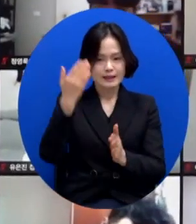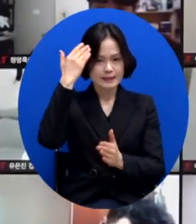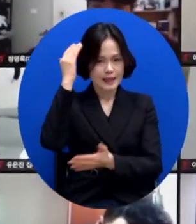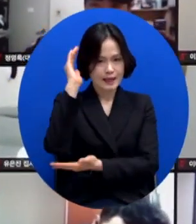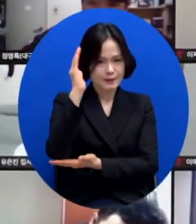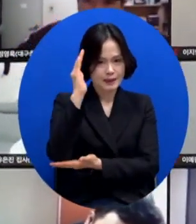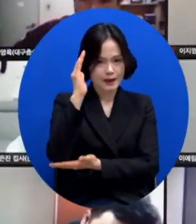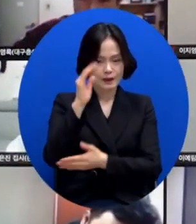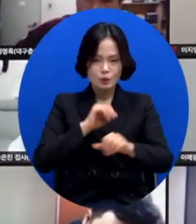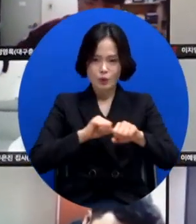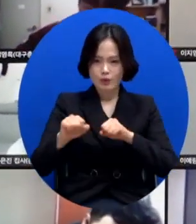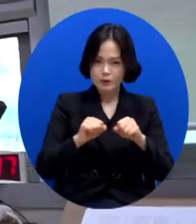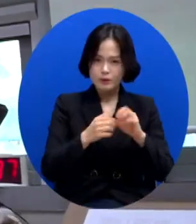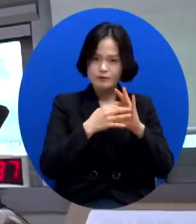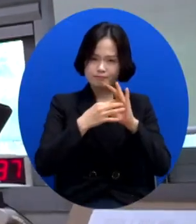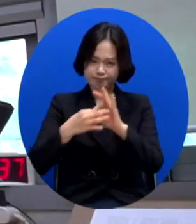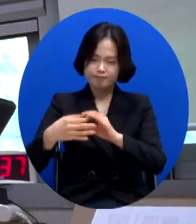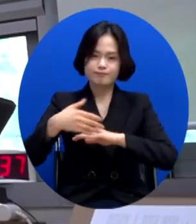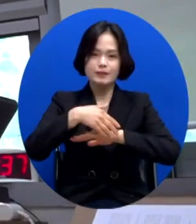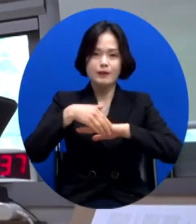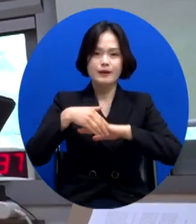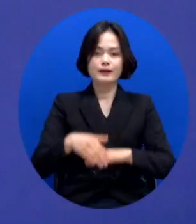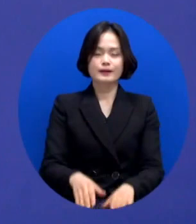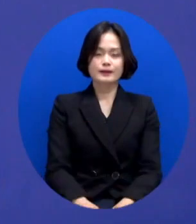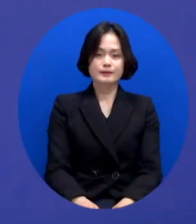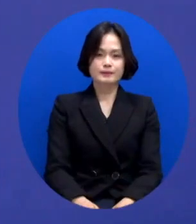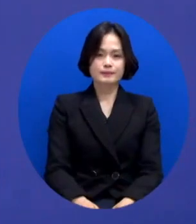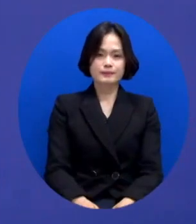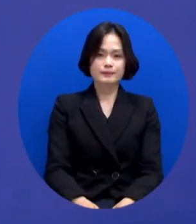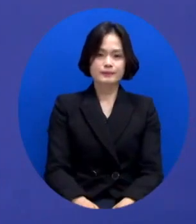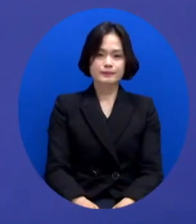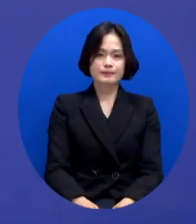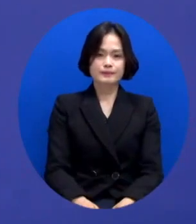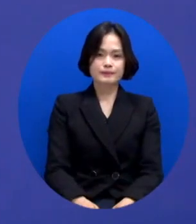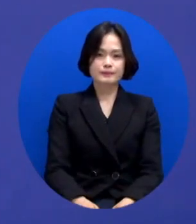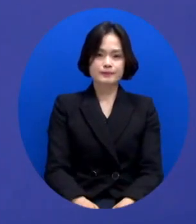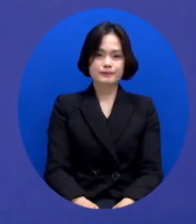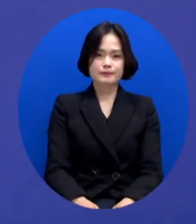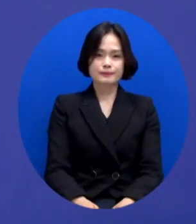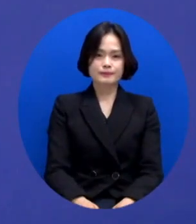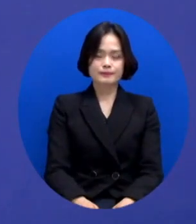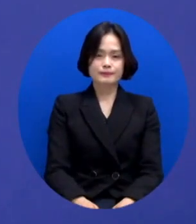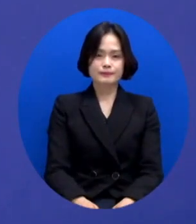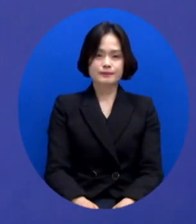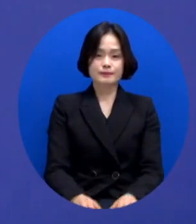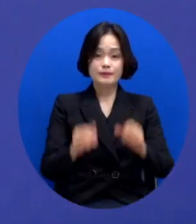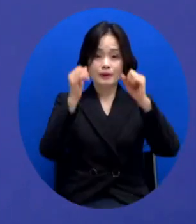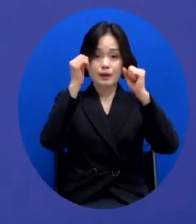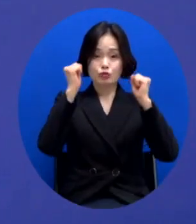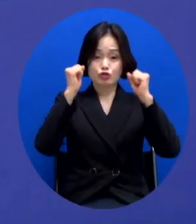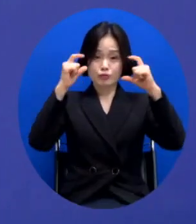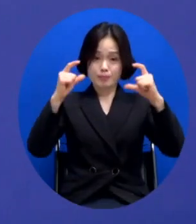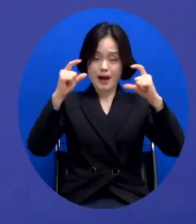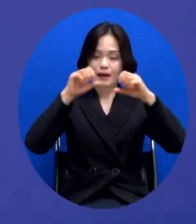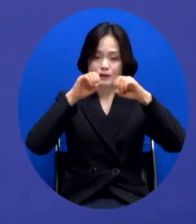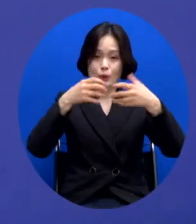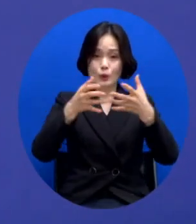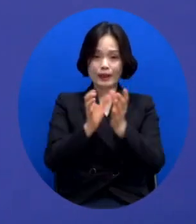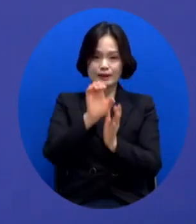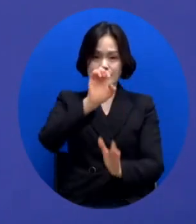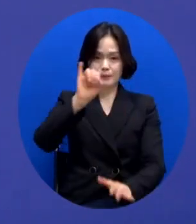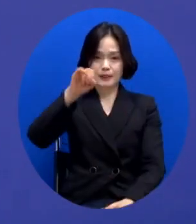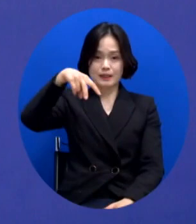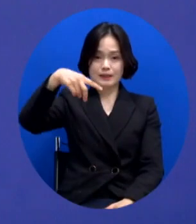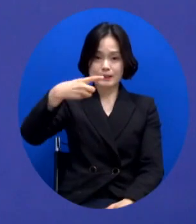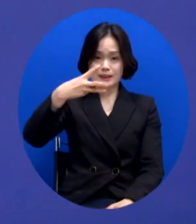지속적으로 이어갈 계획입니다 사역자들이 좀 북방 선교 단체인 피스 랜드 미션이 북방 선교와 한